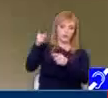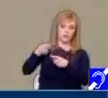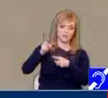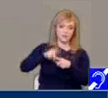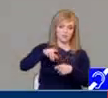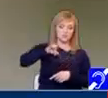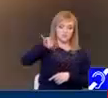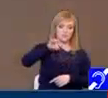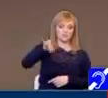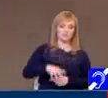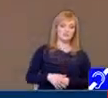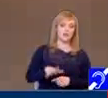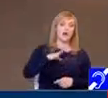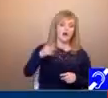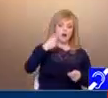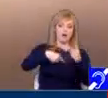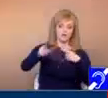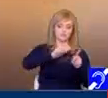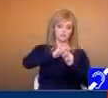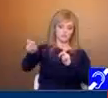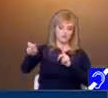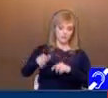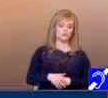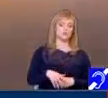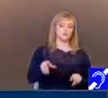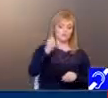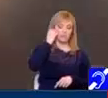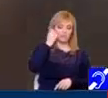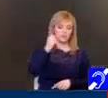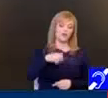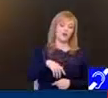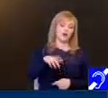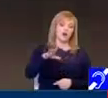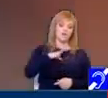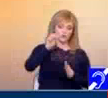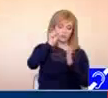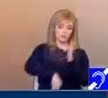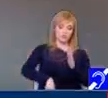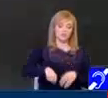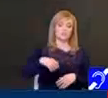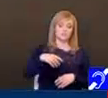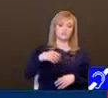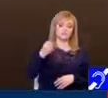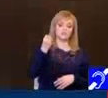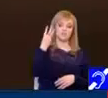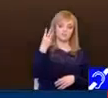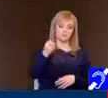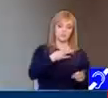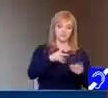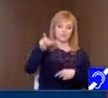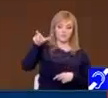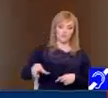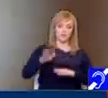cu arme de înaltă precizie pozițiile rebelilor de unde a fost lansat atacul. Potrivit Moscovei, au fost uciși cel puțin 30 de rebeli.